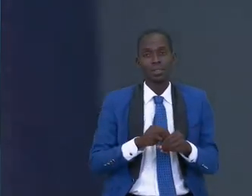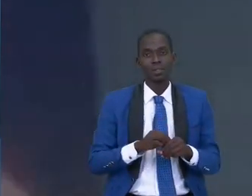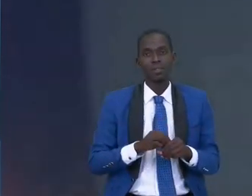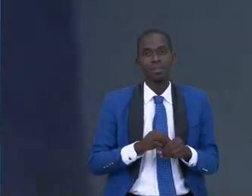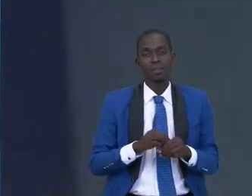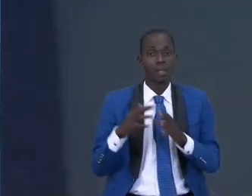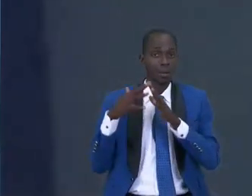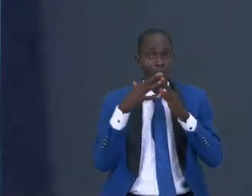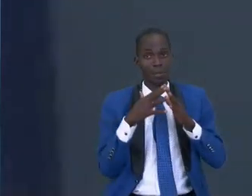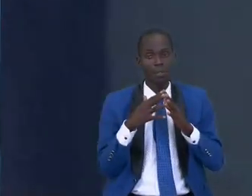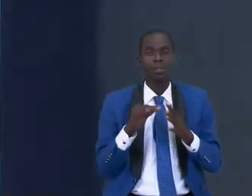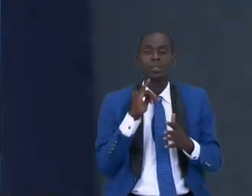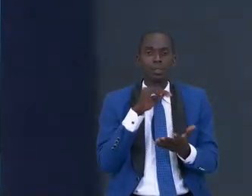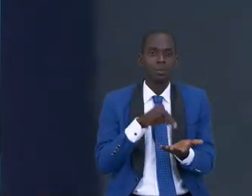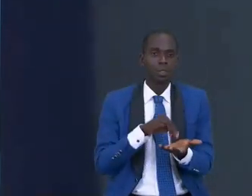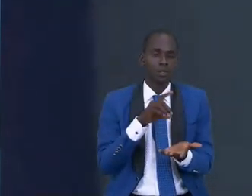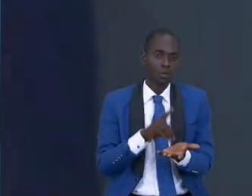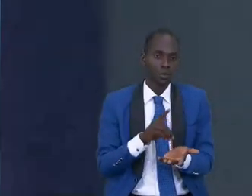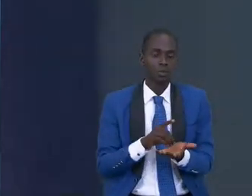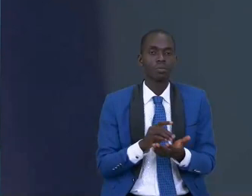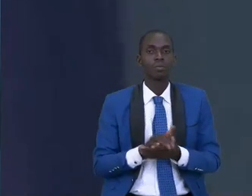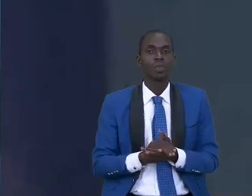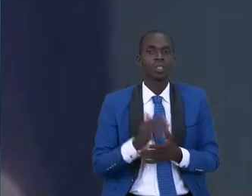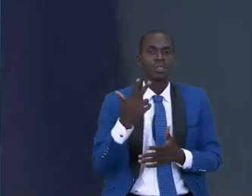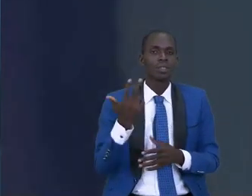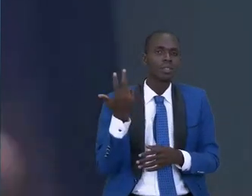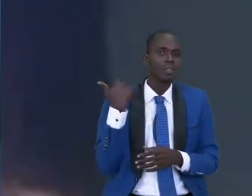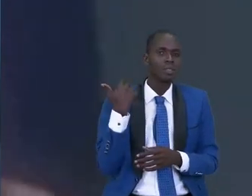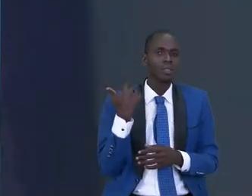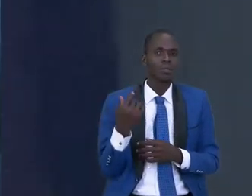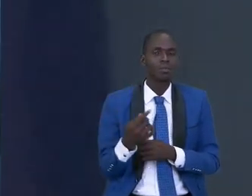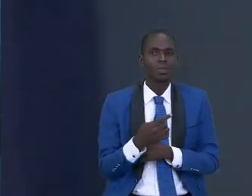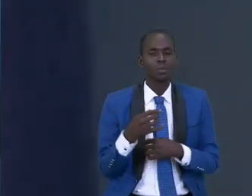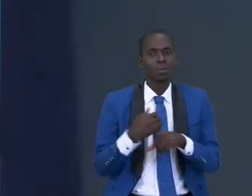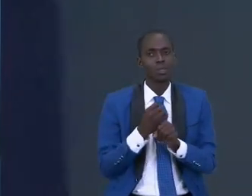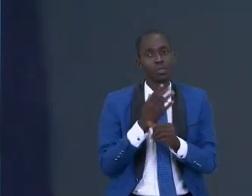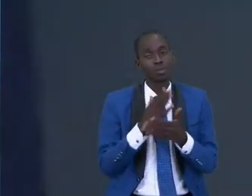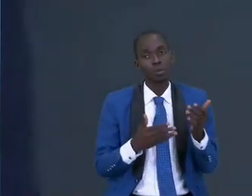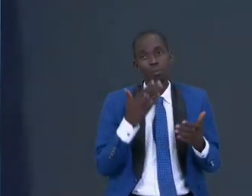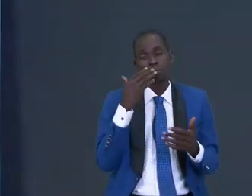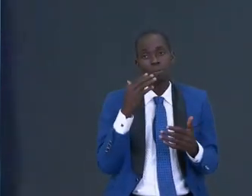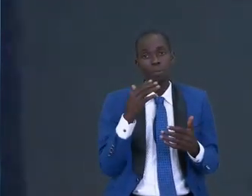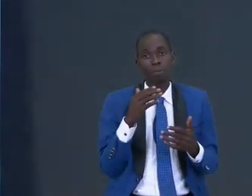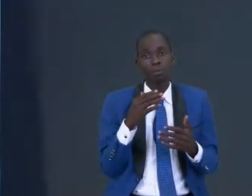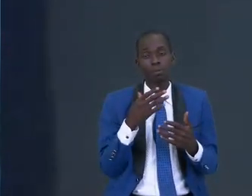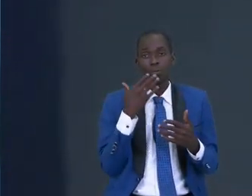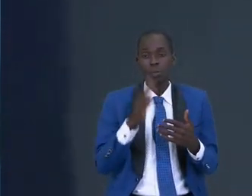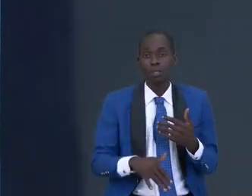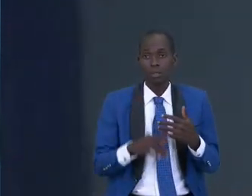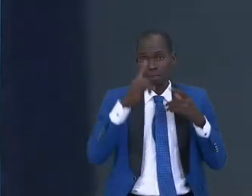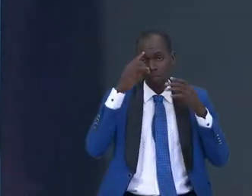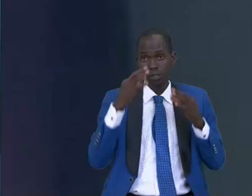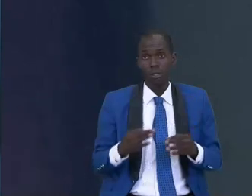États-Unis. Je suis médecin par profession. Et 3 ans passés, j'ai fait de